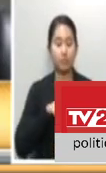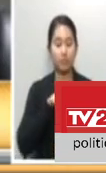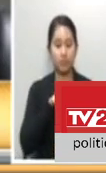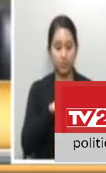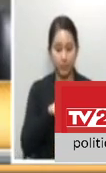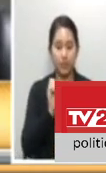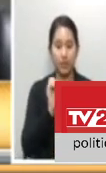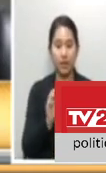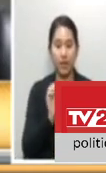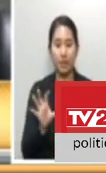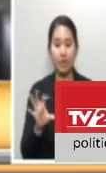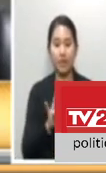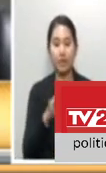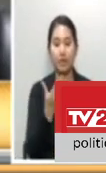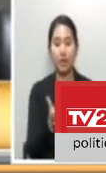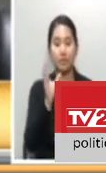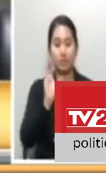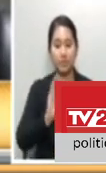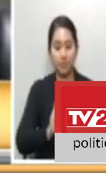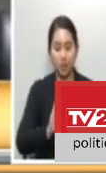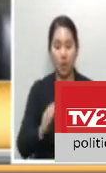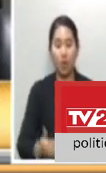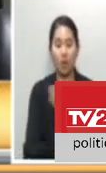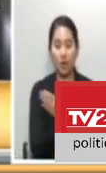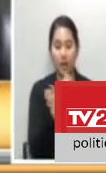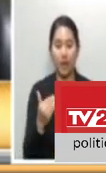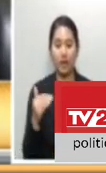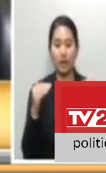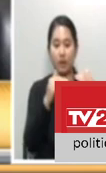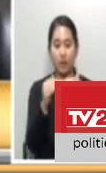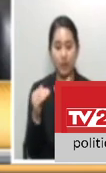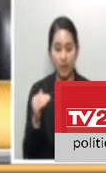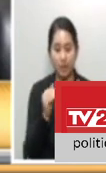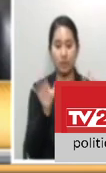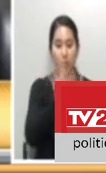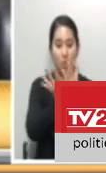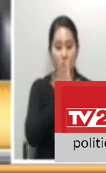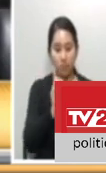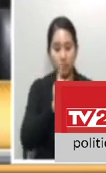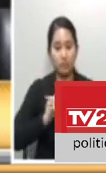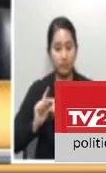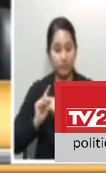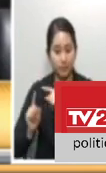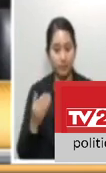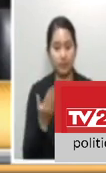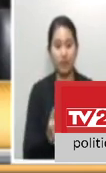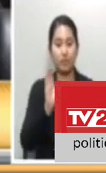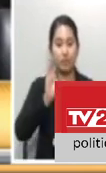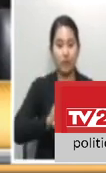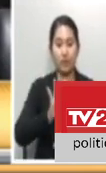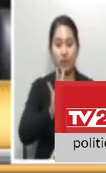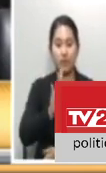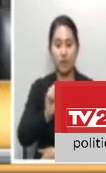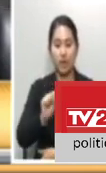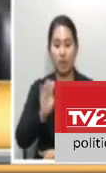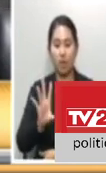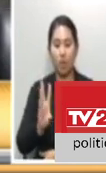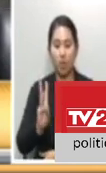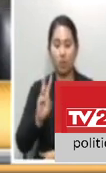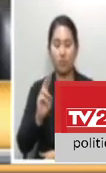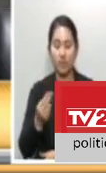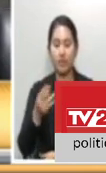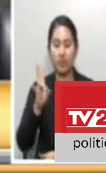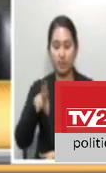ในการใช้งบประมาณการสร้างโอกาสและความเสมอภาคทางสังคมตั้งไว้ถึง 766,000 ล้านบ